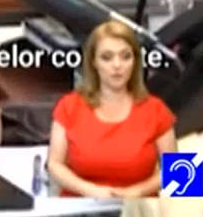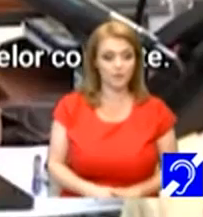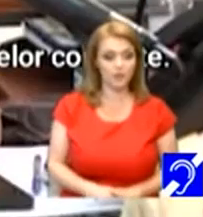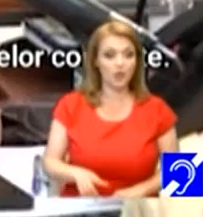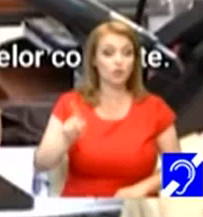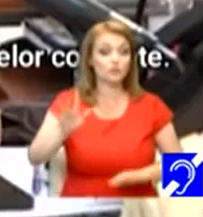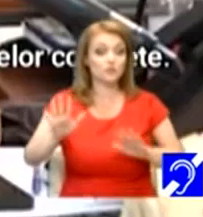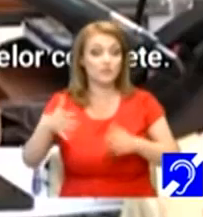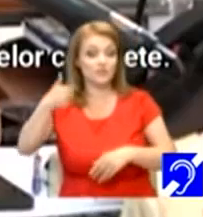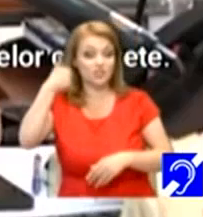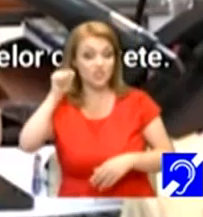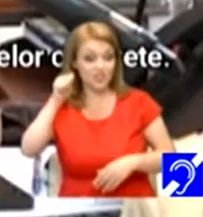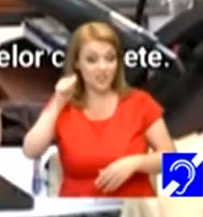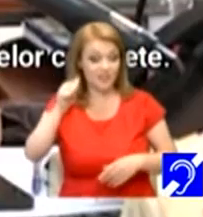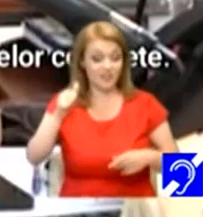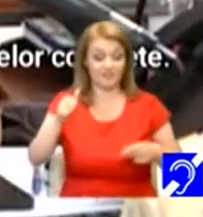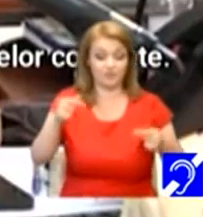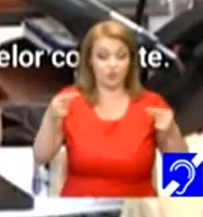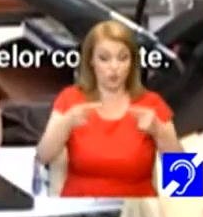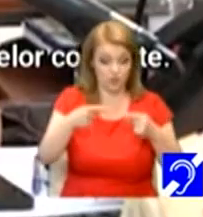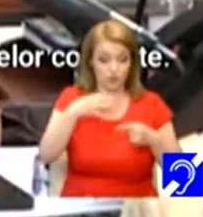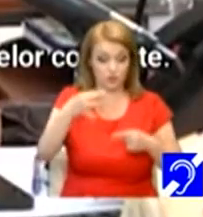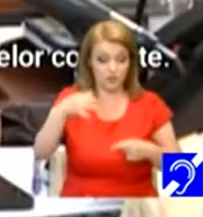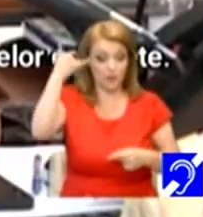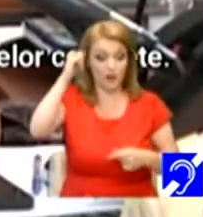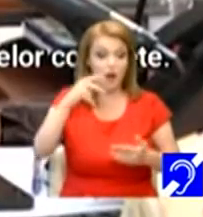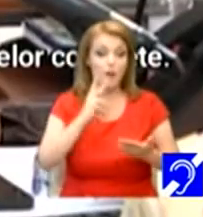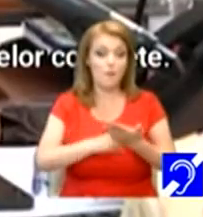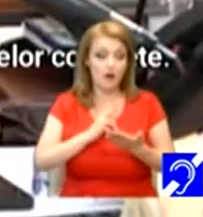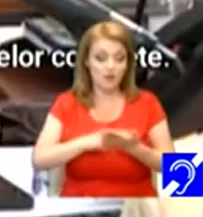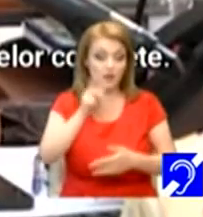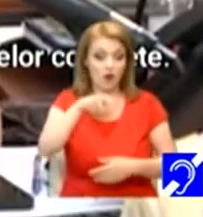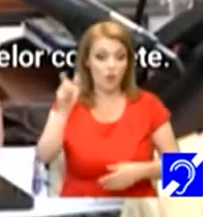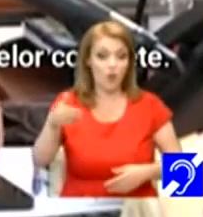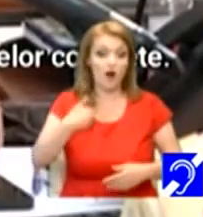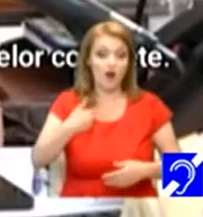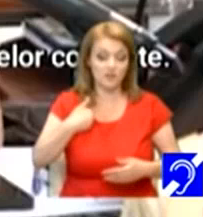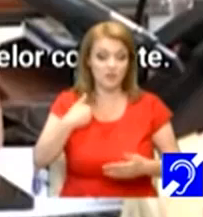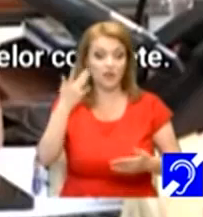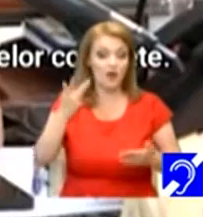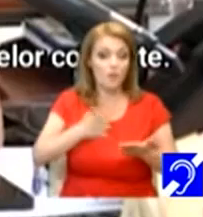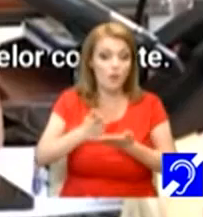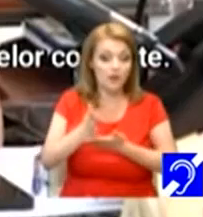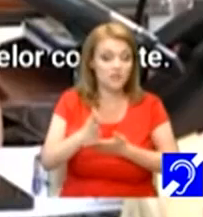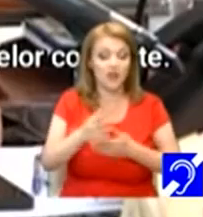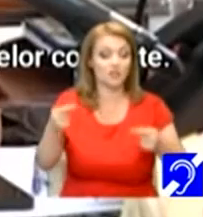To, ce a произошло вчера, еще раз говорю, конкретно в Бельцах, показало то, что бельчане хотят политику, не конкретные